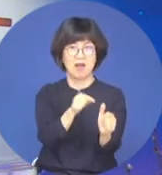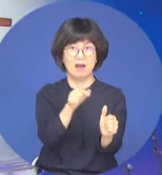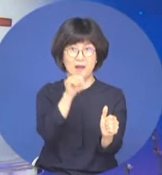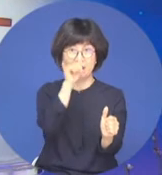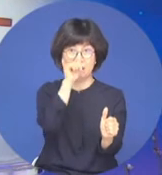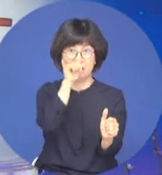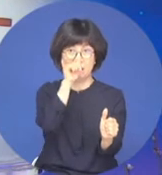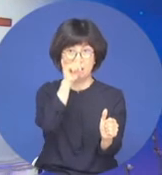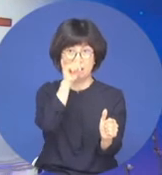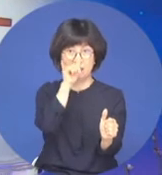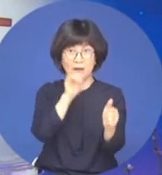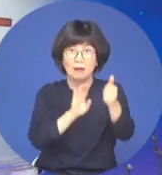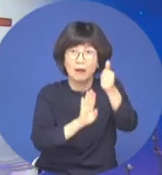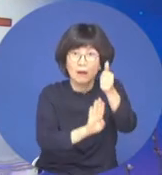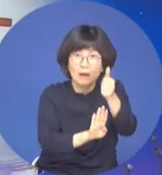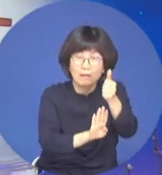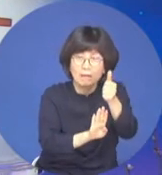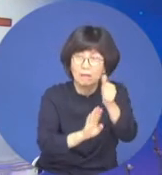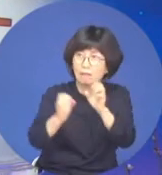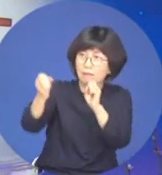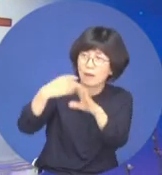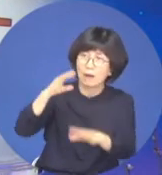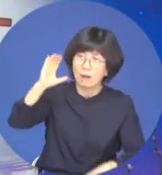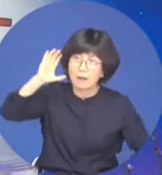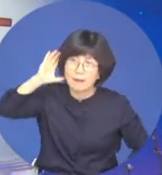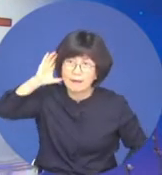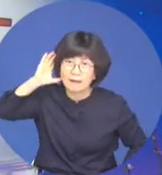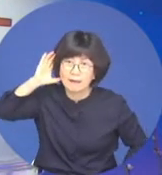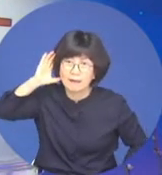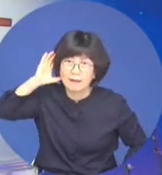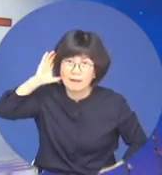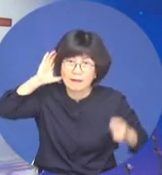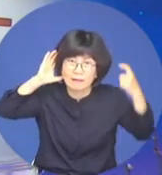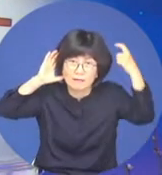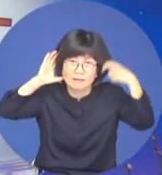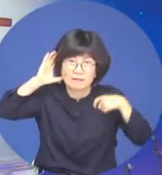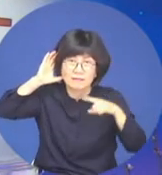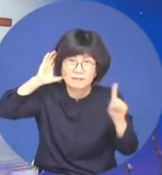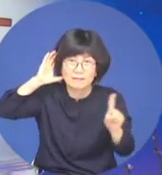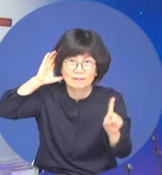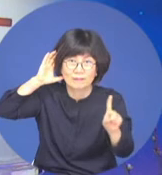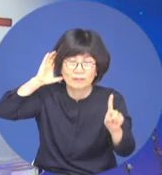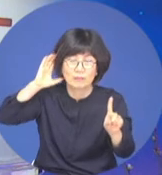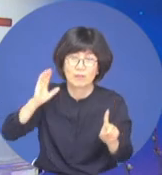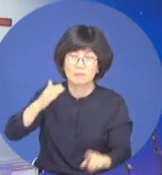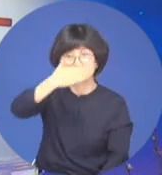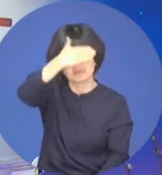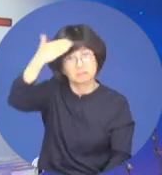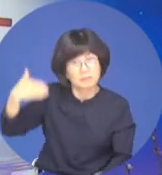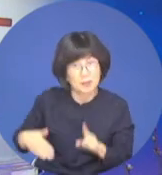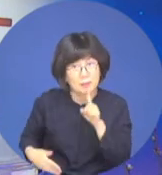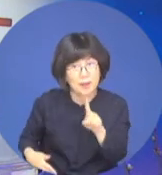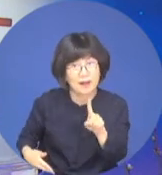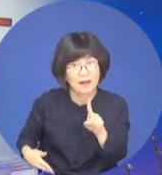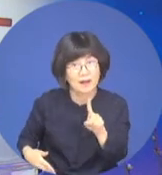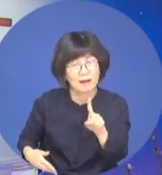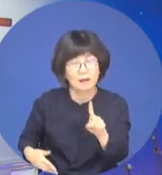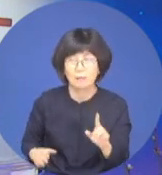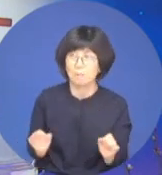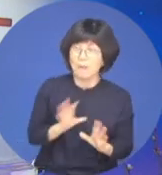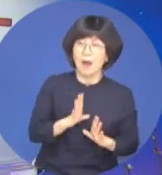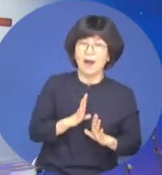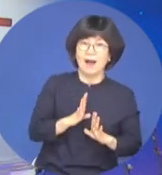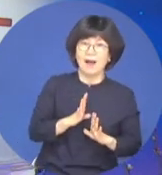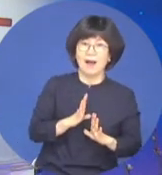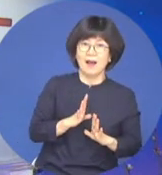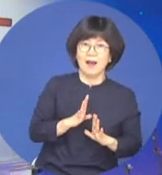하박국이 이 응답을 듣고 느낌이 어떻겠어요? 느낌이, 아 다행이다 그렇겠습니까? 너무 놀란 거예요.